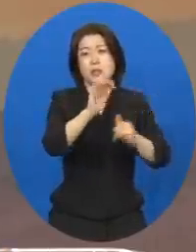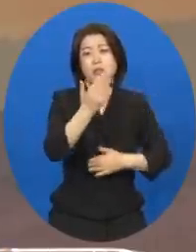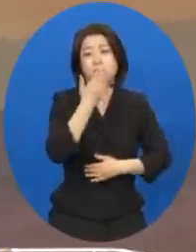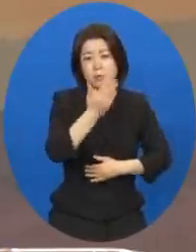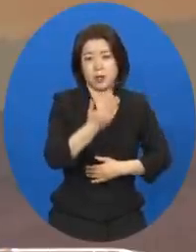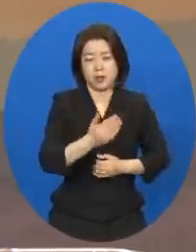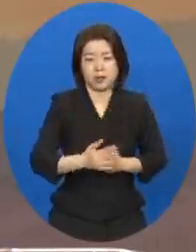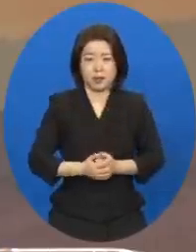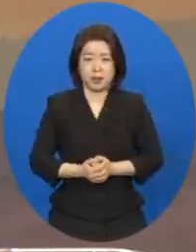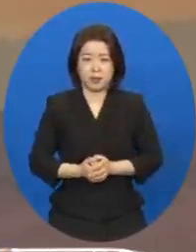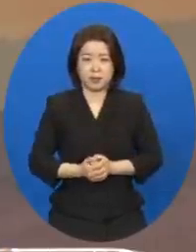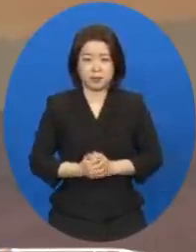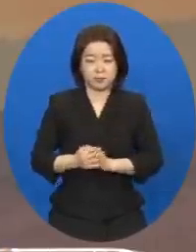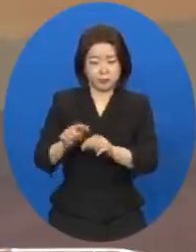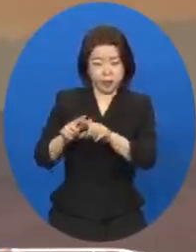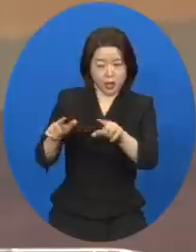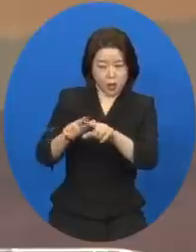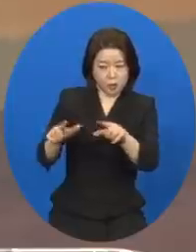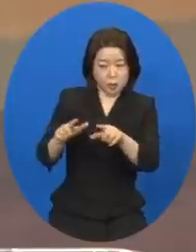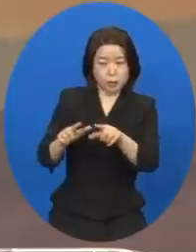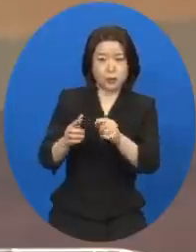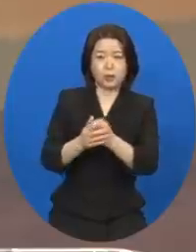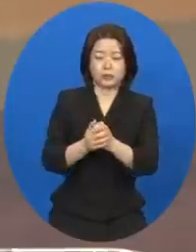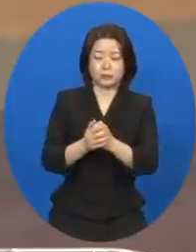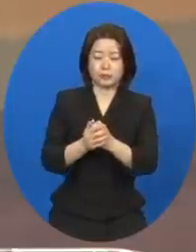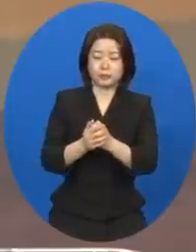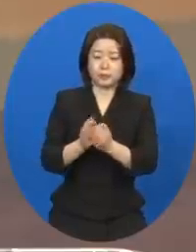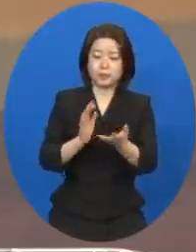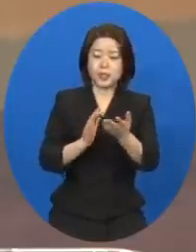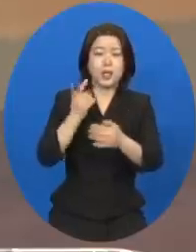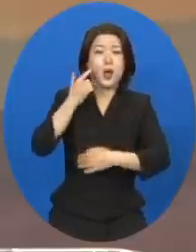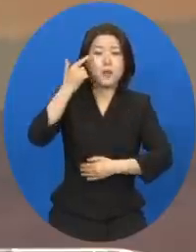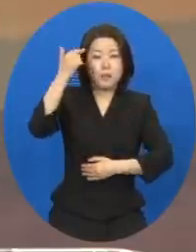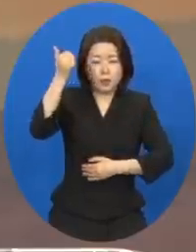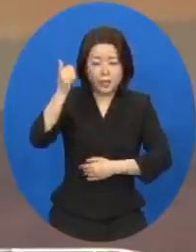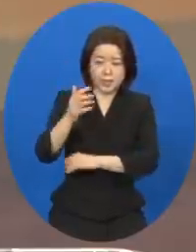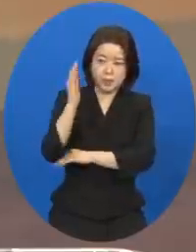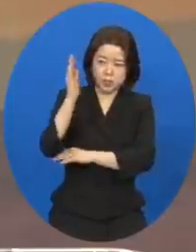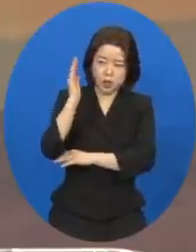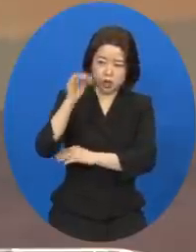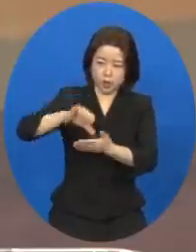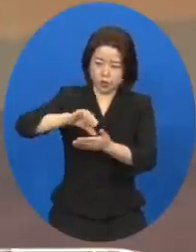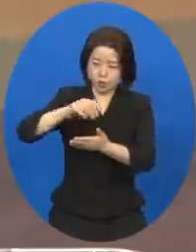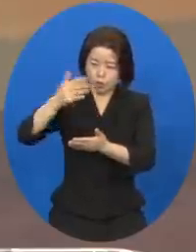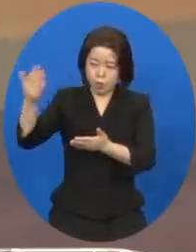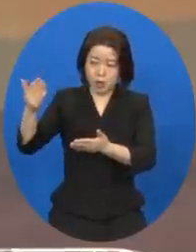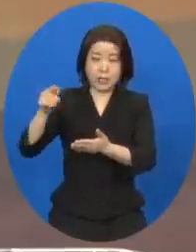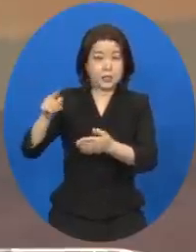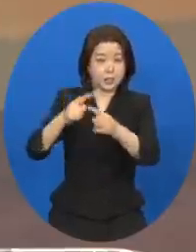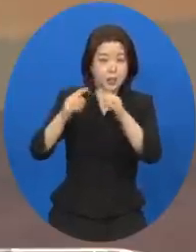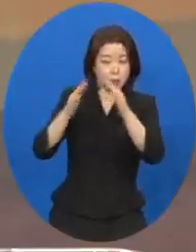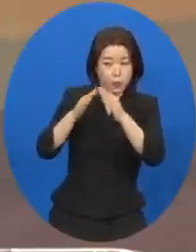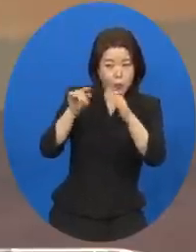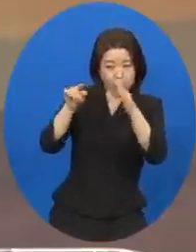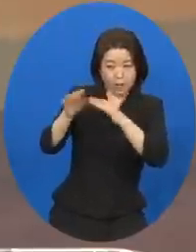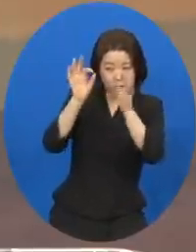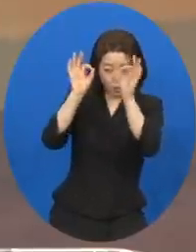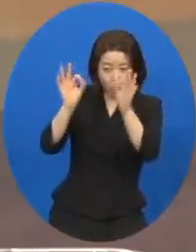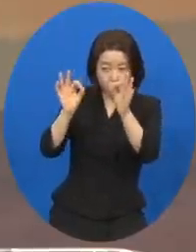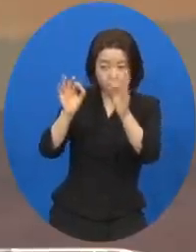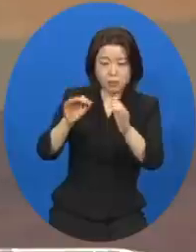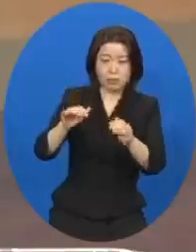보통 이제 목사님의 설교로 유명한 교회, 그런 교회에 가보면 예배 분위기가